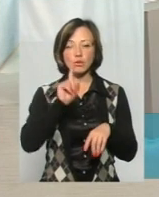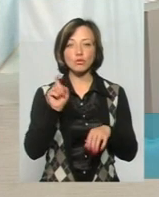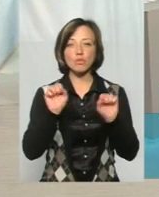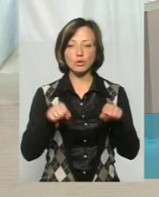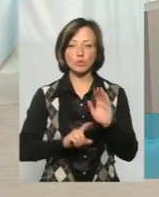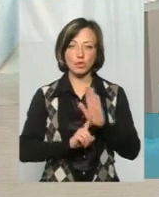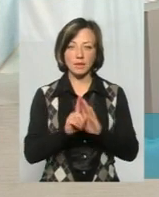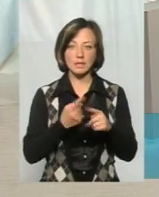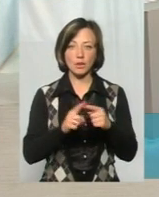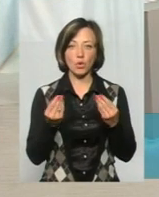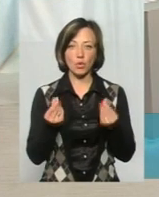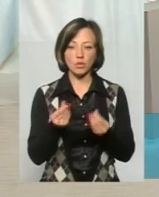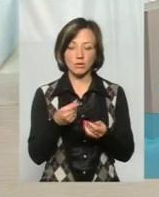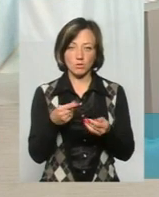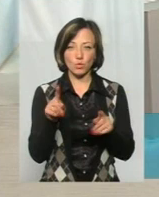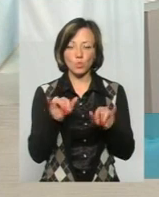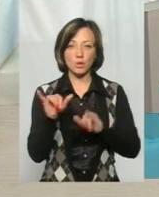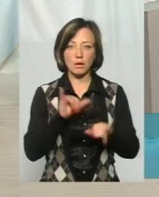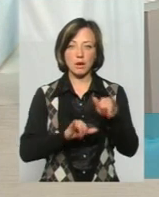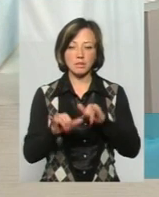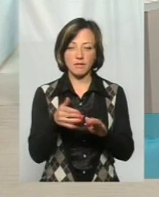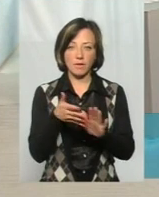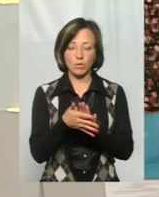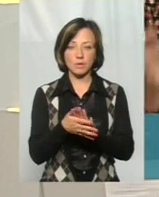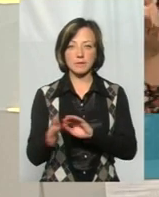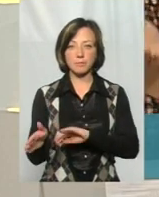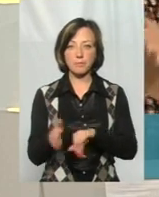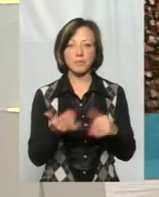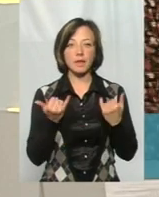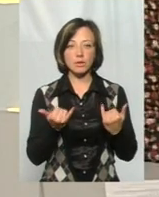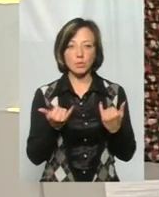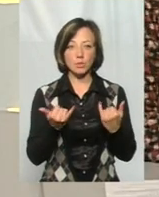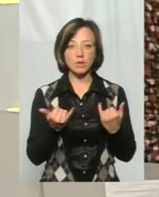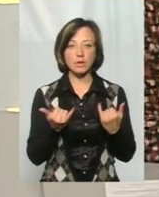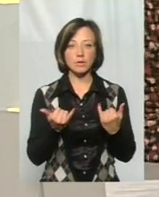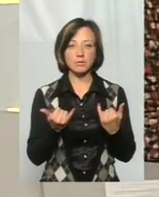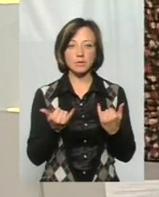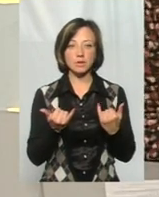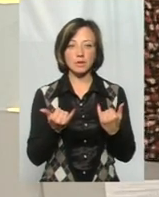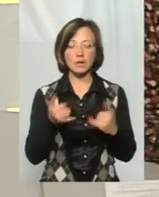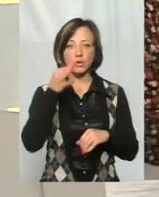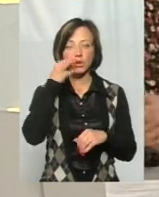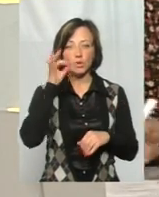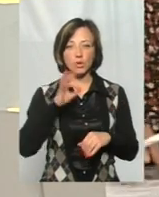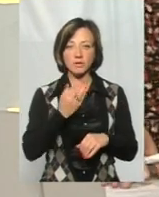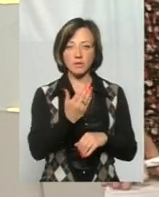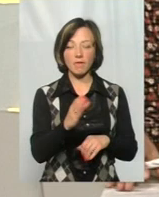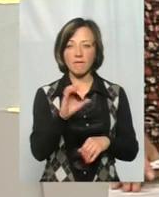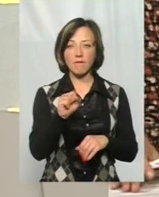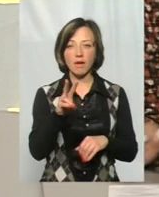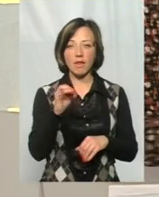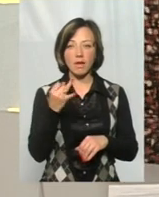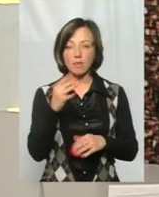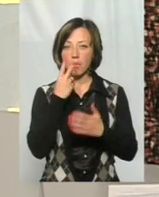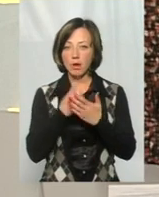було почати, щоб ці гроші десь реалізувати. Добре, а от ми сьогодні на досвіді пана Валерія бачили,